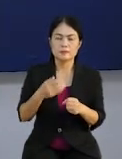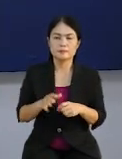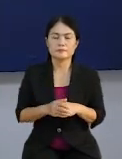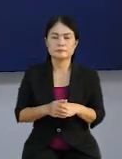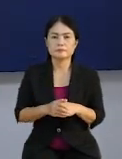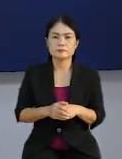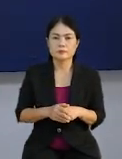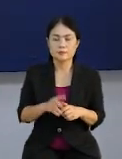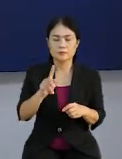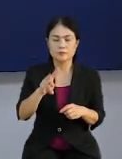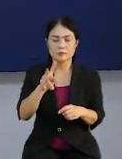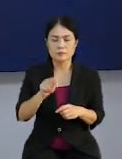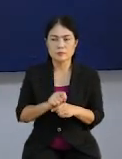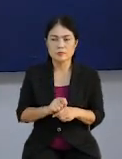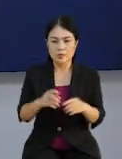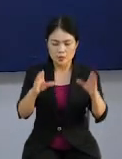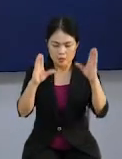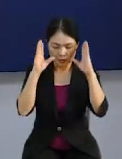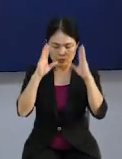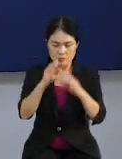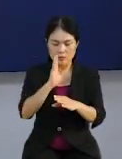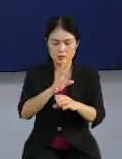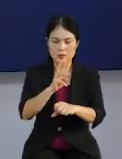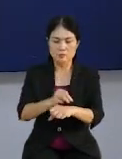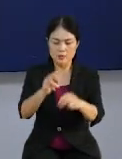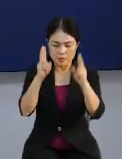COVID-19 YouTube និង Facebook